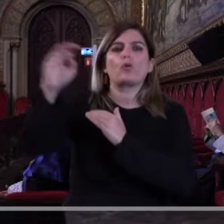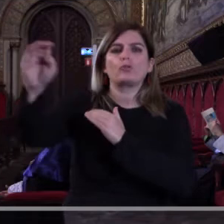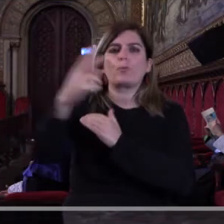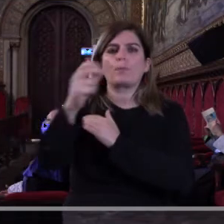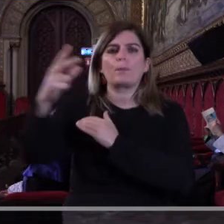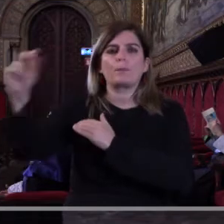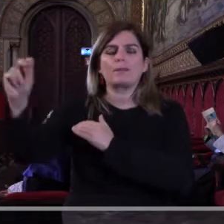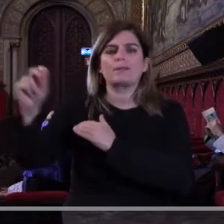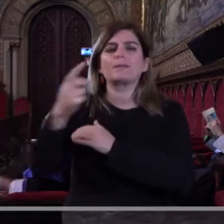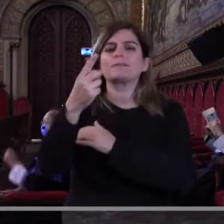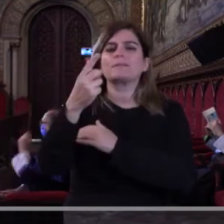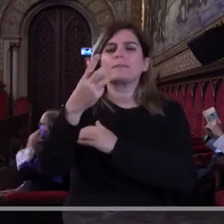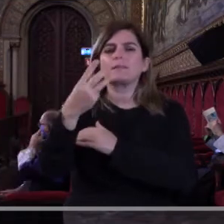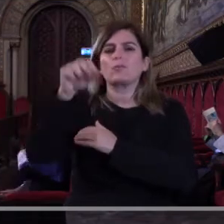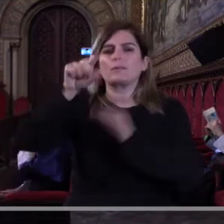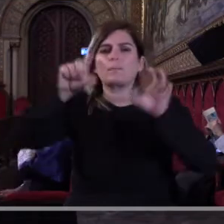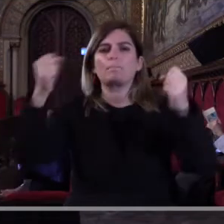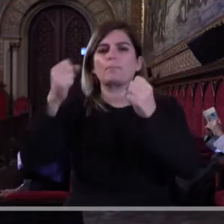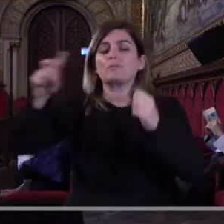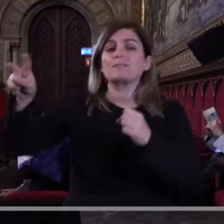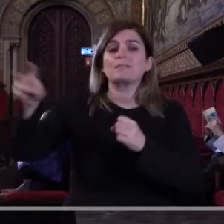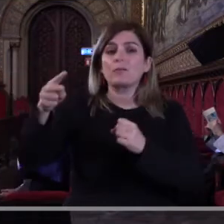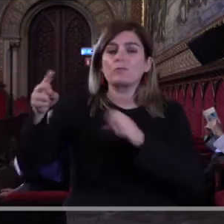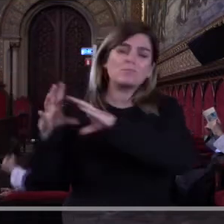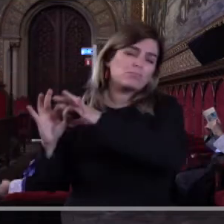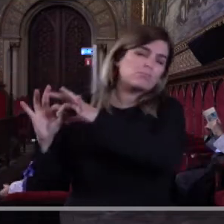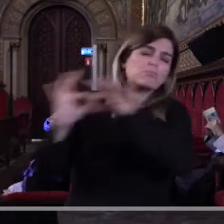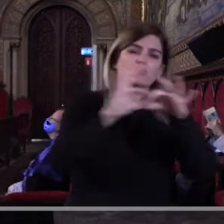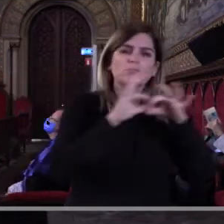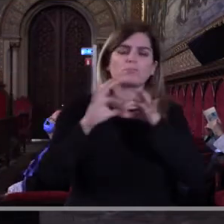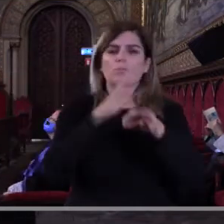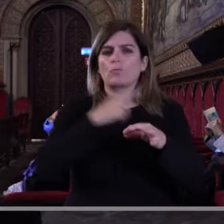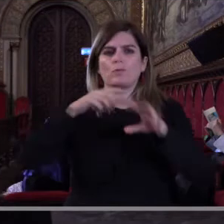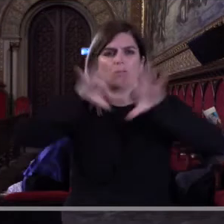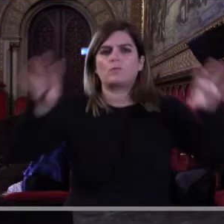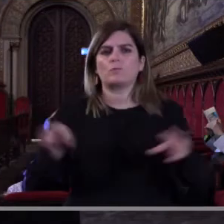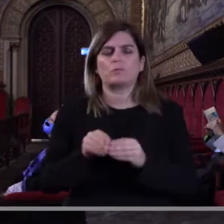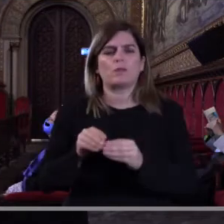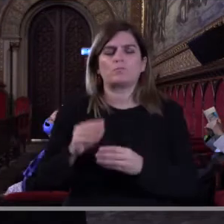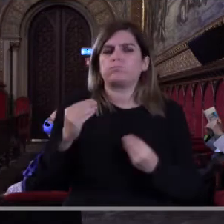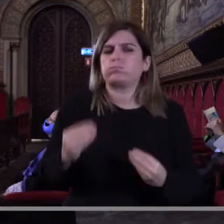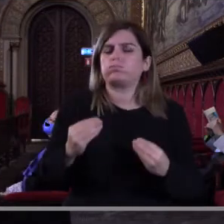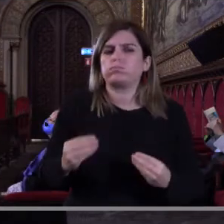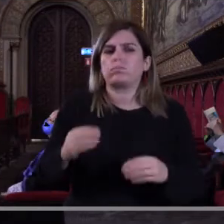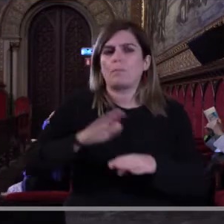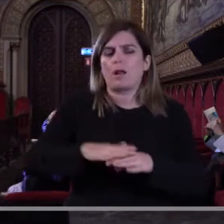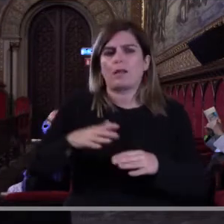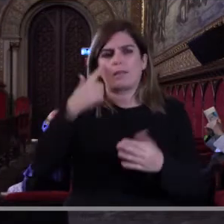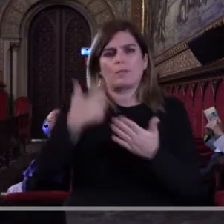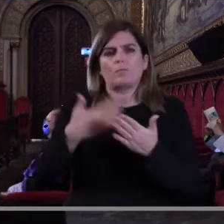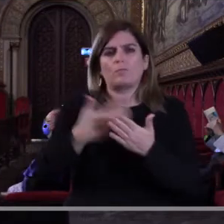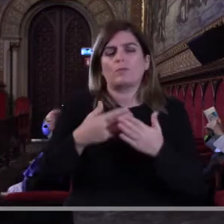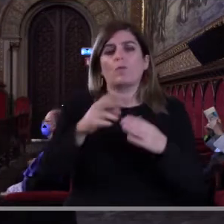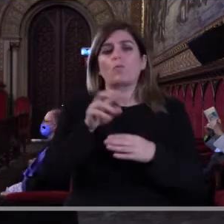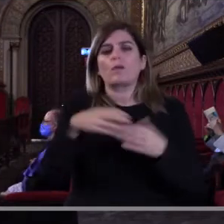import de 13,7 milions d'euros, mostren uns resultats excel·lents que remarquen el lideratge de la UB a